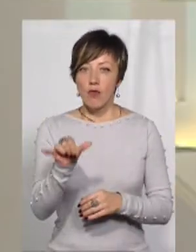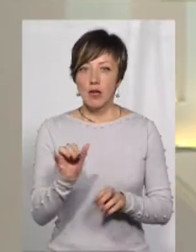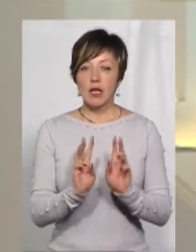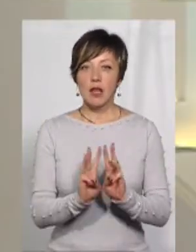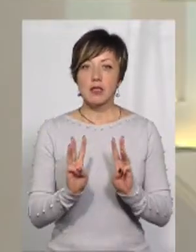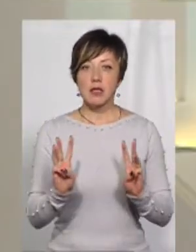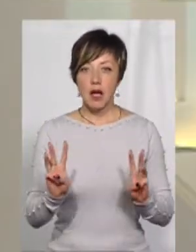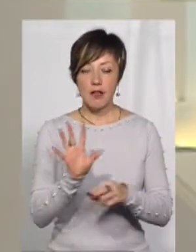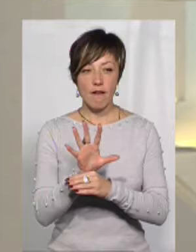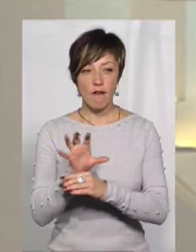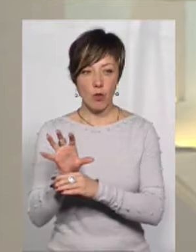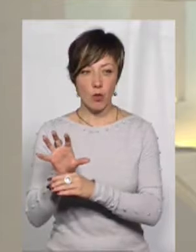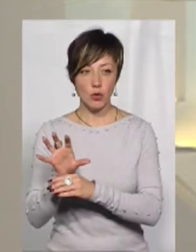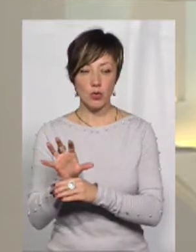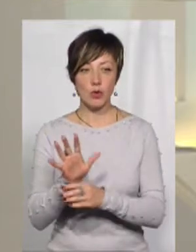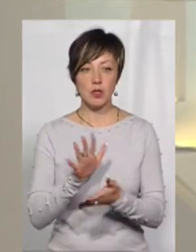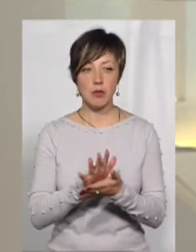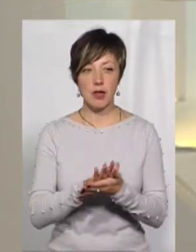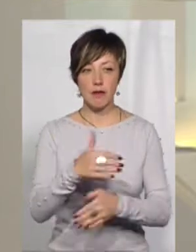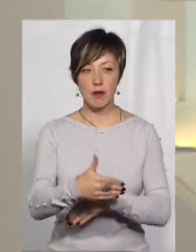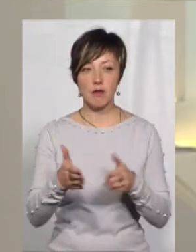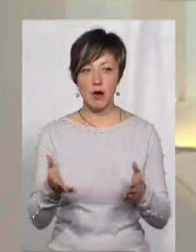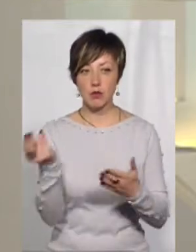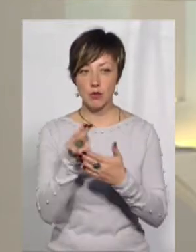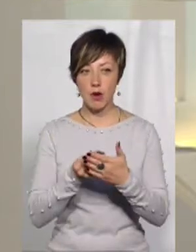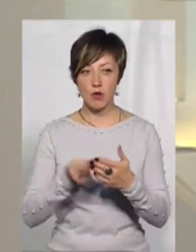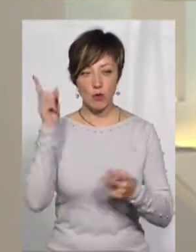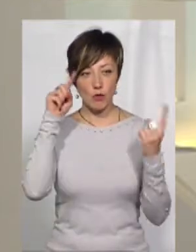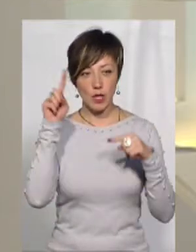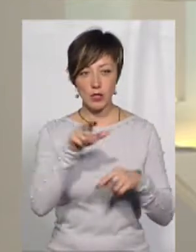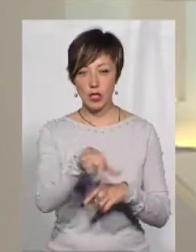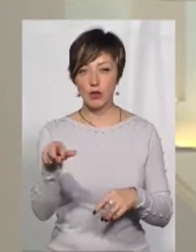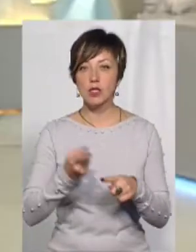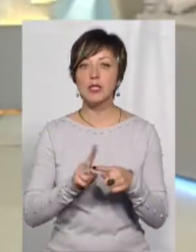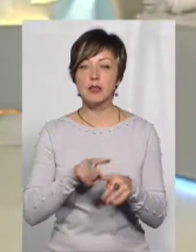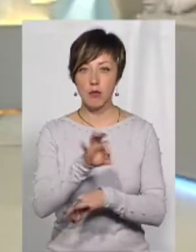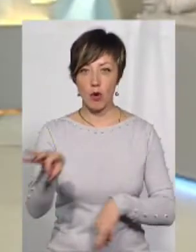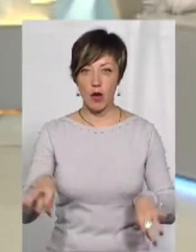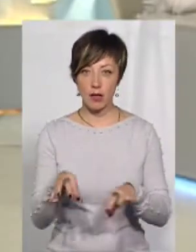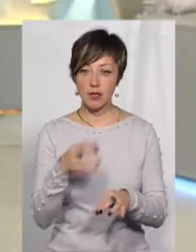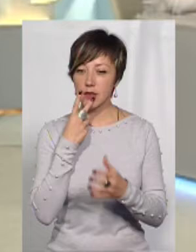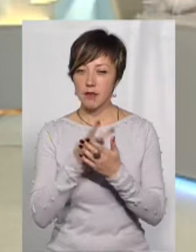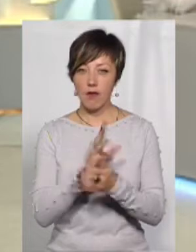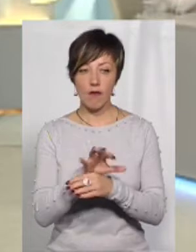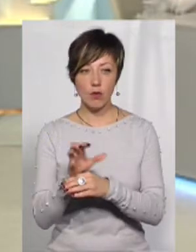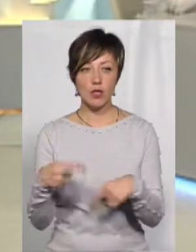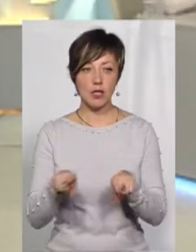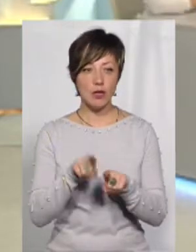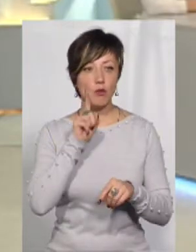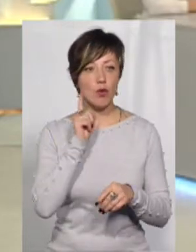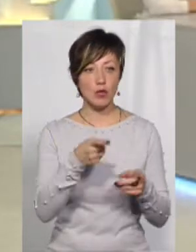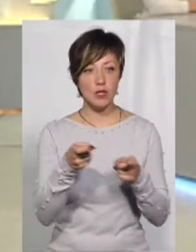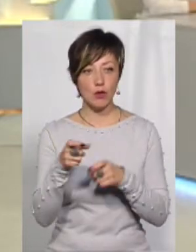на сайті фото сміттєвих баків зі зображеннями мультяшних героїв. Що то був за проєкт? Судячи з фотографії, теж